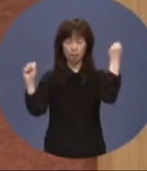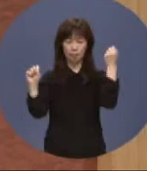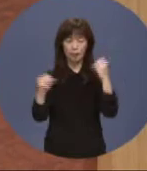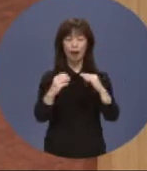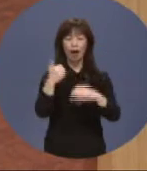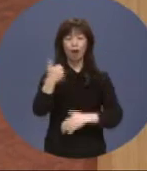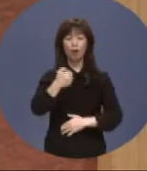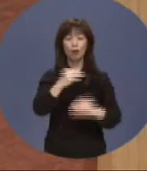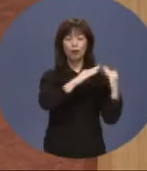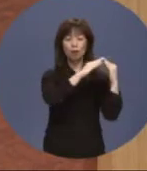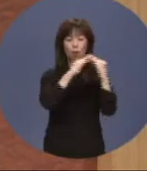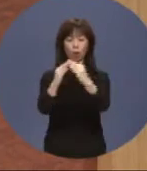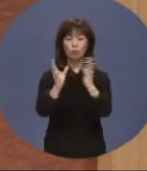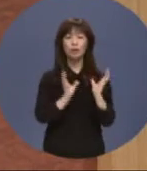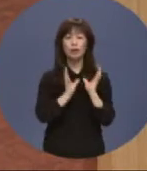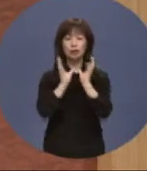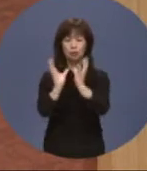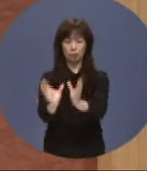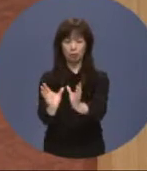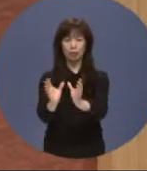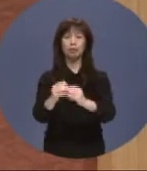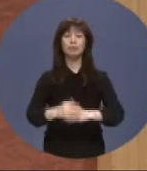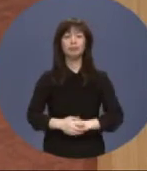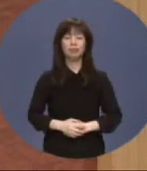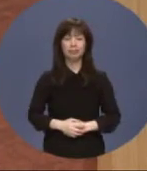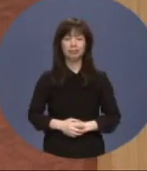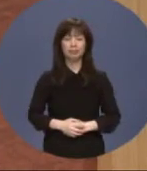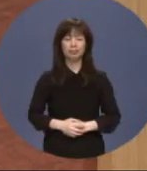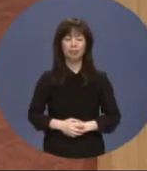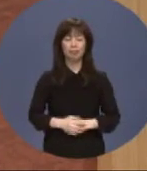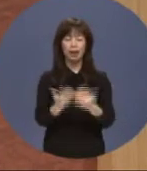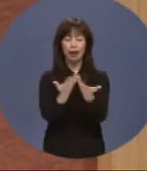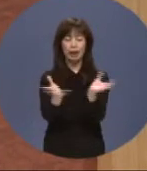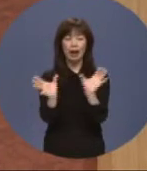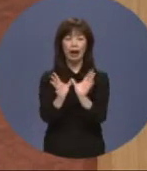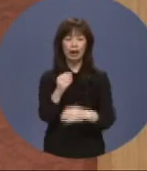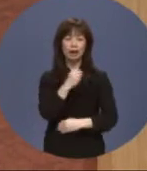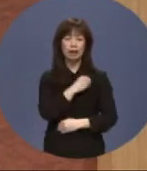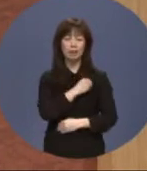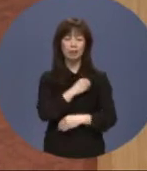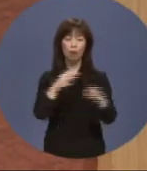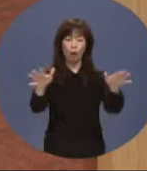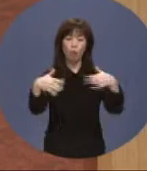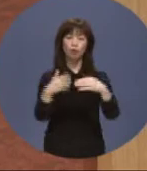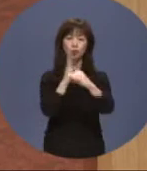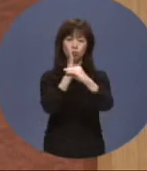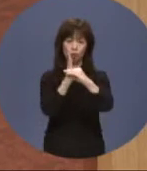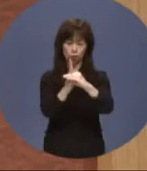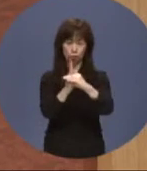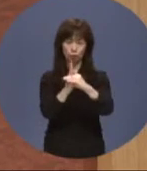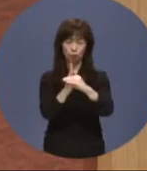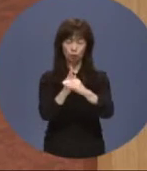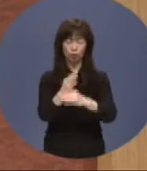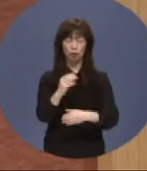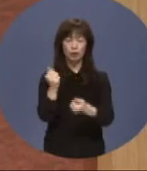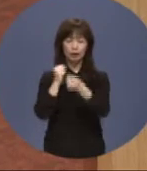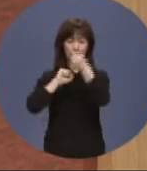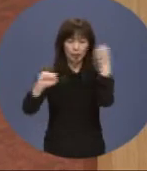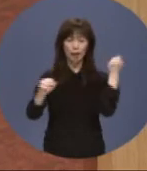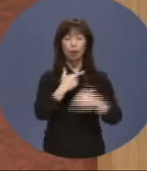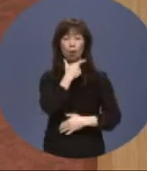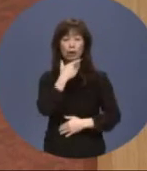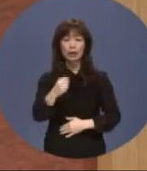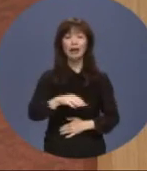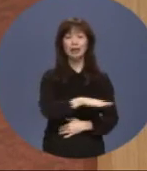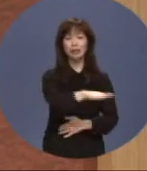行っています。団員募集も行っていますので、お芝居をしたいという方は